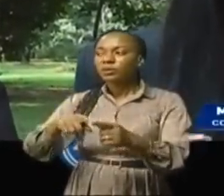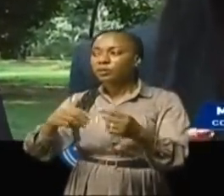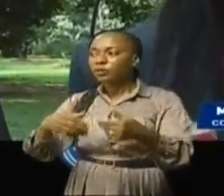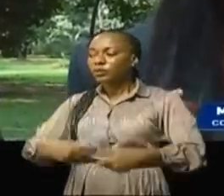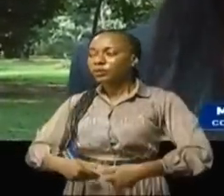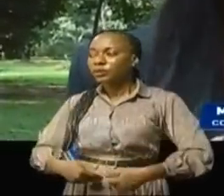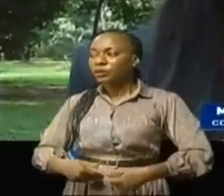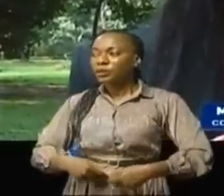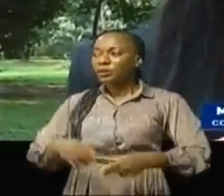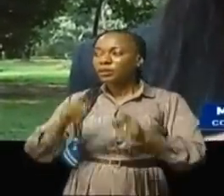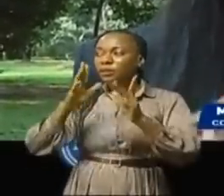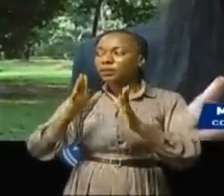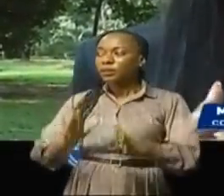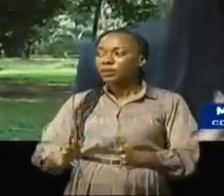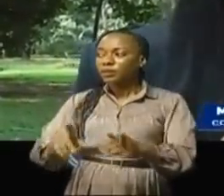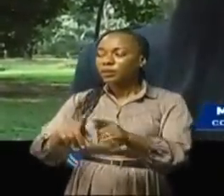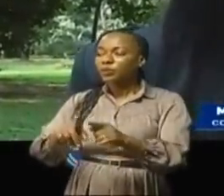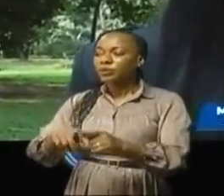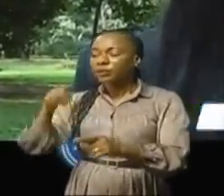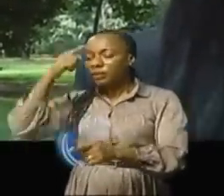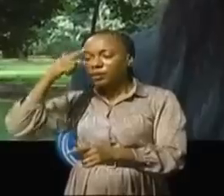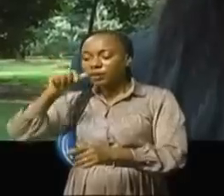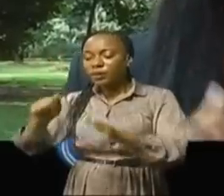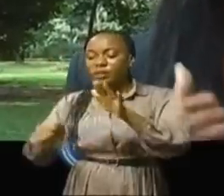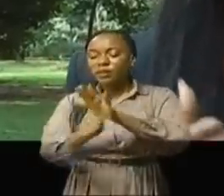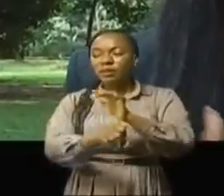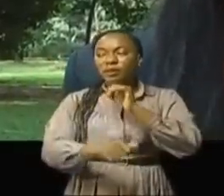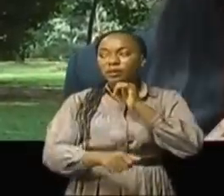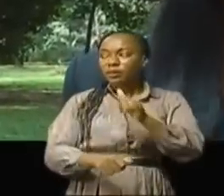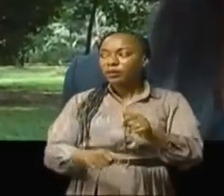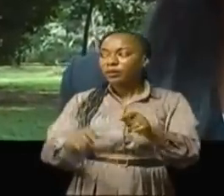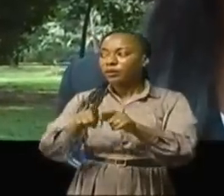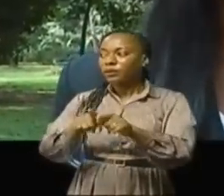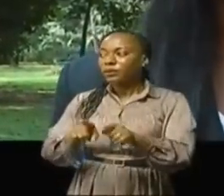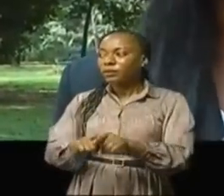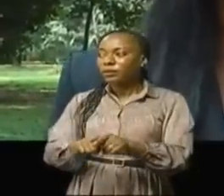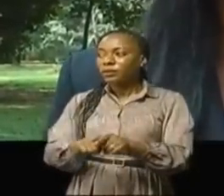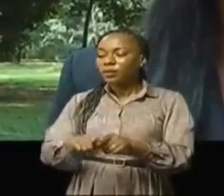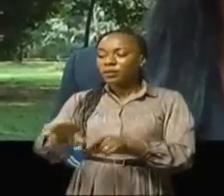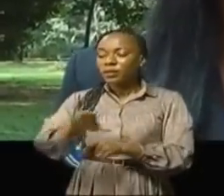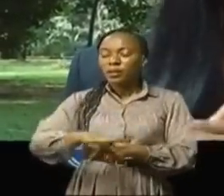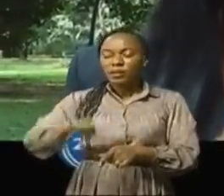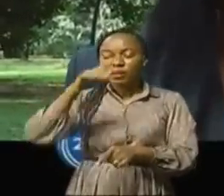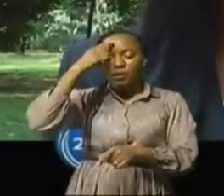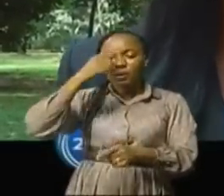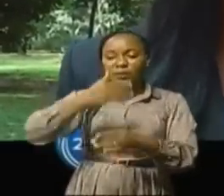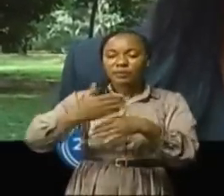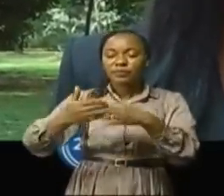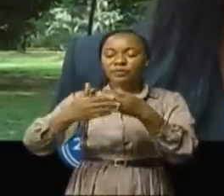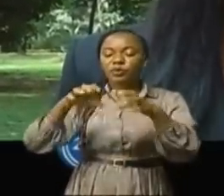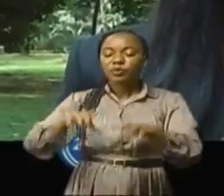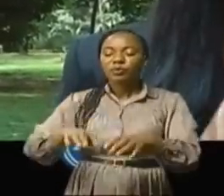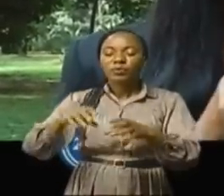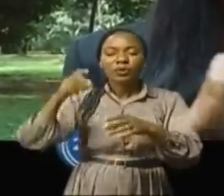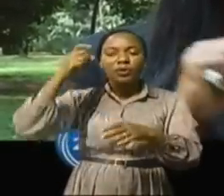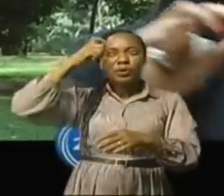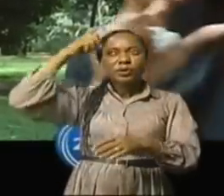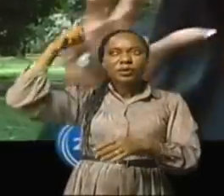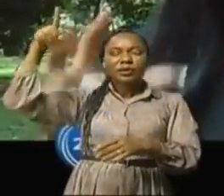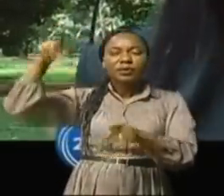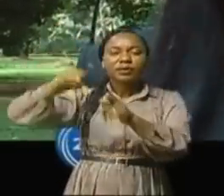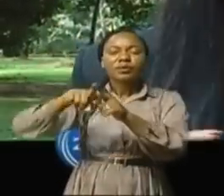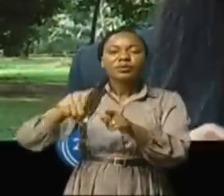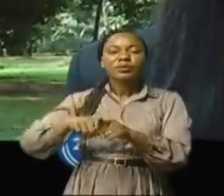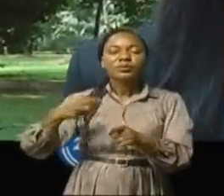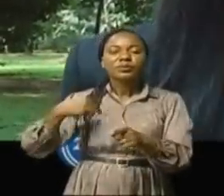dans ce domaine de l'environnement de ne pas rester cachés. Le pays a besoin d'eux. Nous avons besoin de construire un Congo de rêve et nous